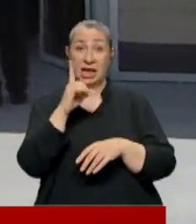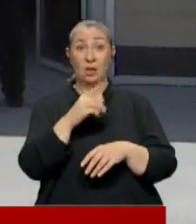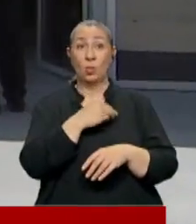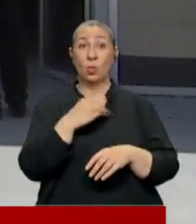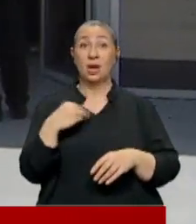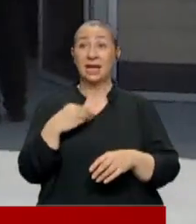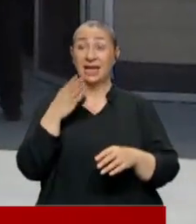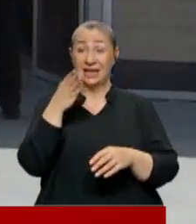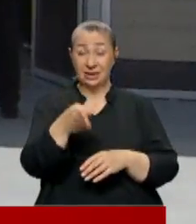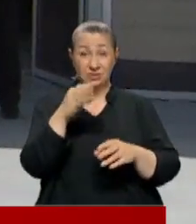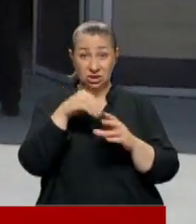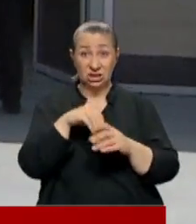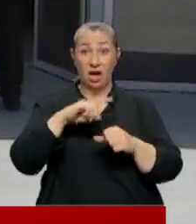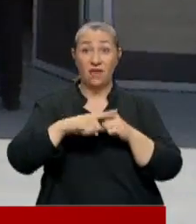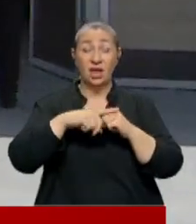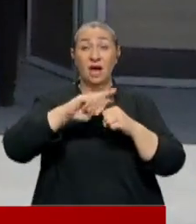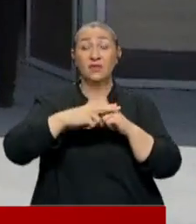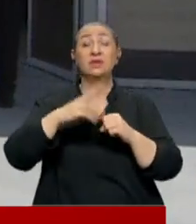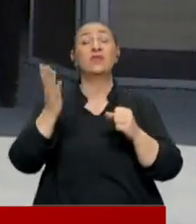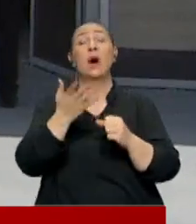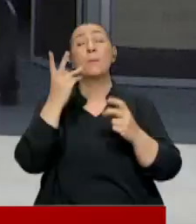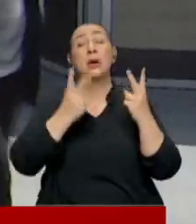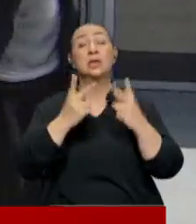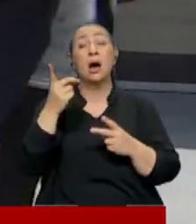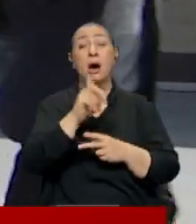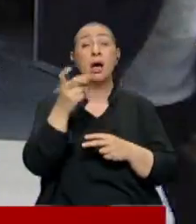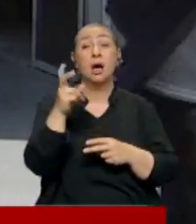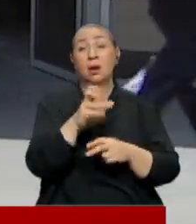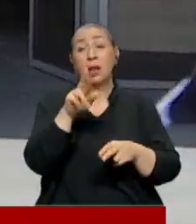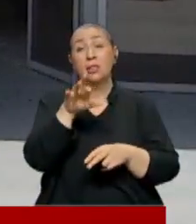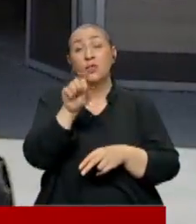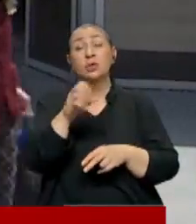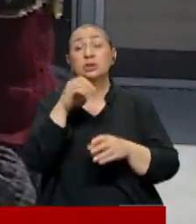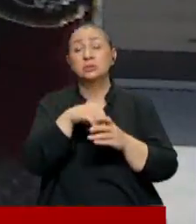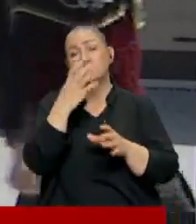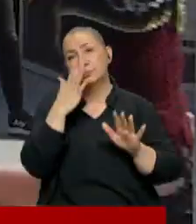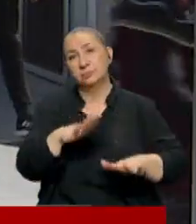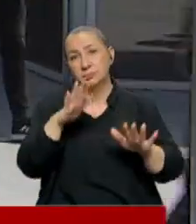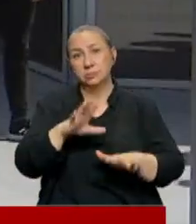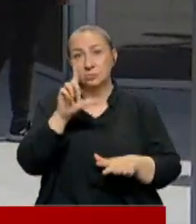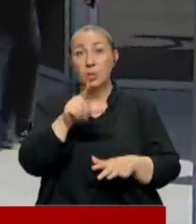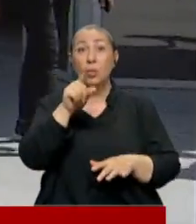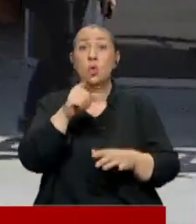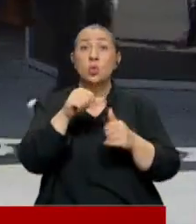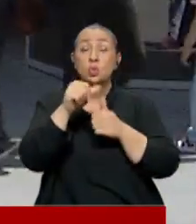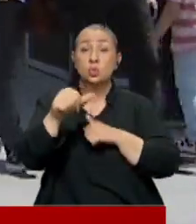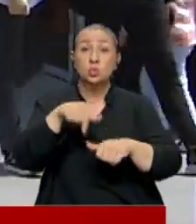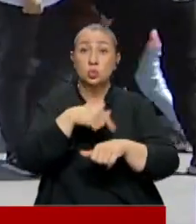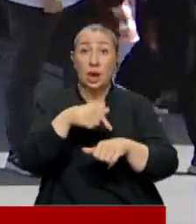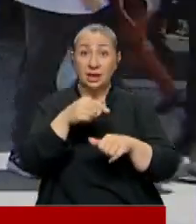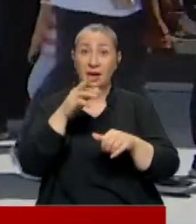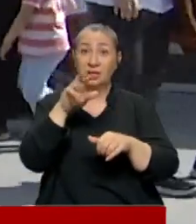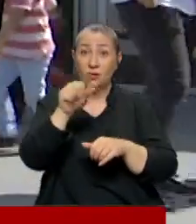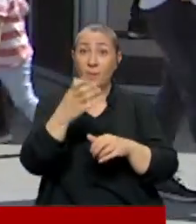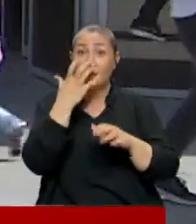ilk muayeneye ulaşabilmesi için haftalarca Hatta bazen aylarca randevu için bekleme 34 bu uzun süren randevu